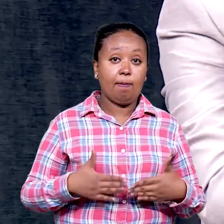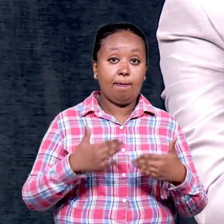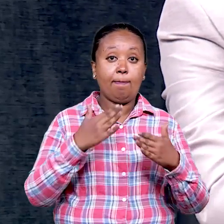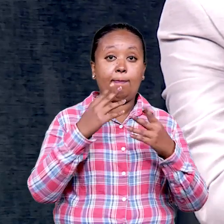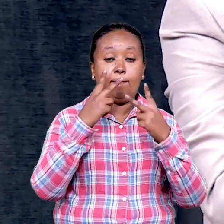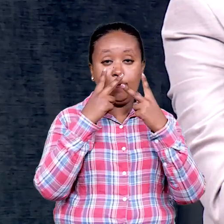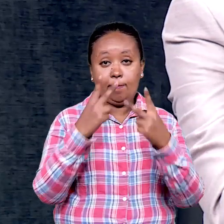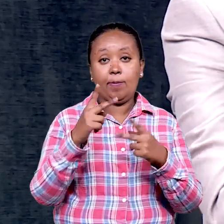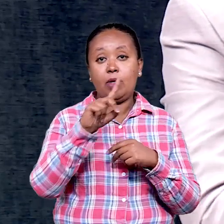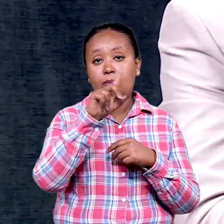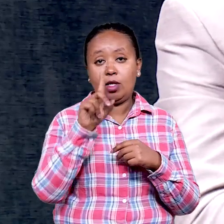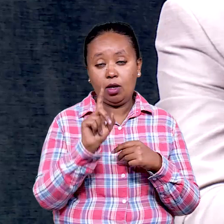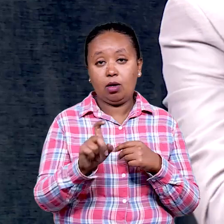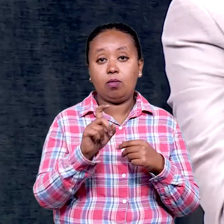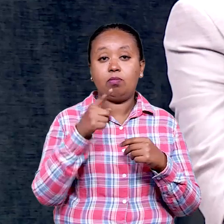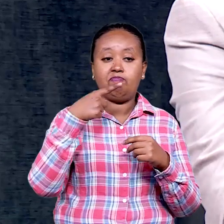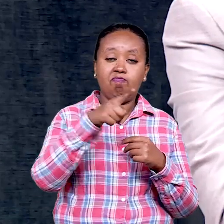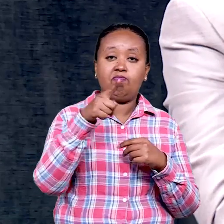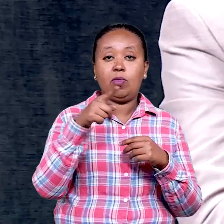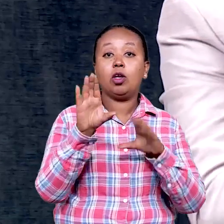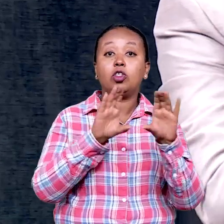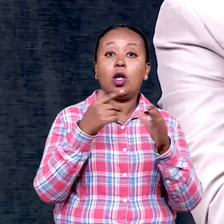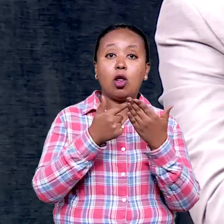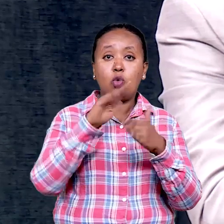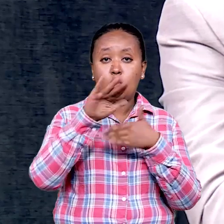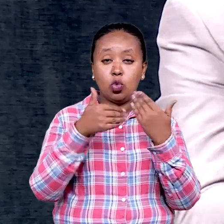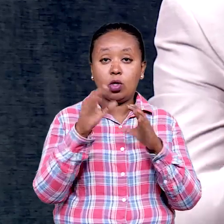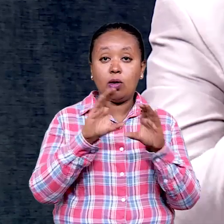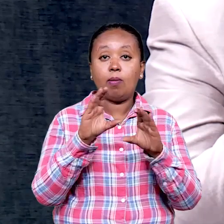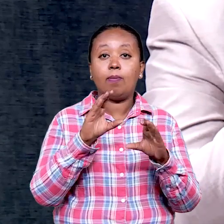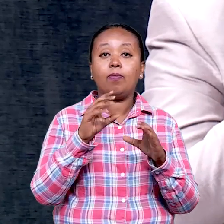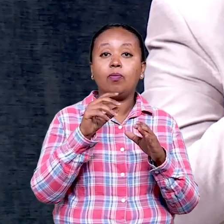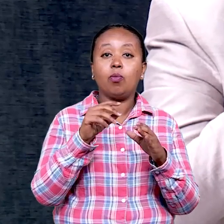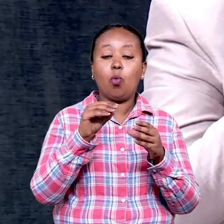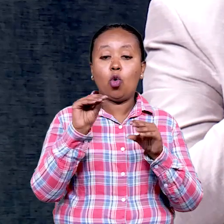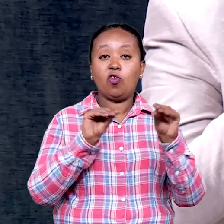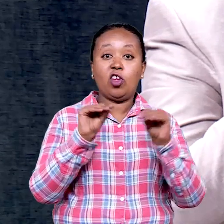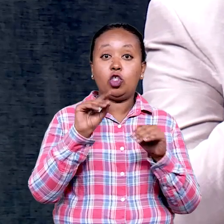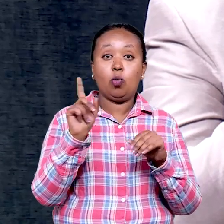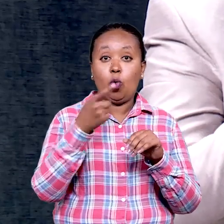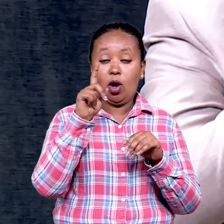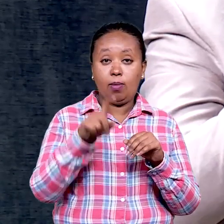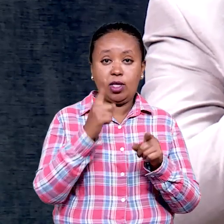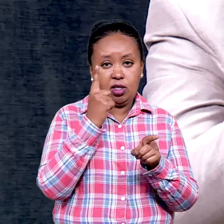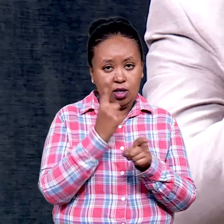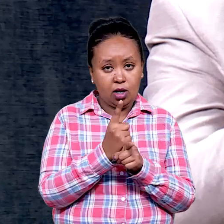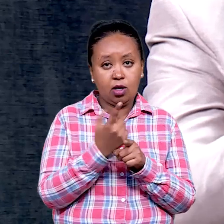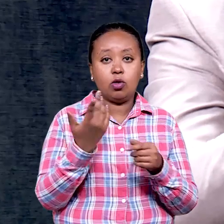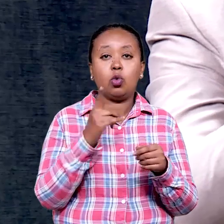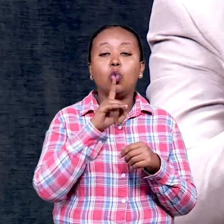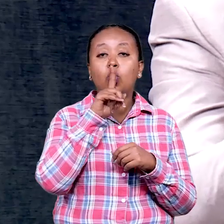አካላቶችንም ማፋጠጥም መጠየቅም ሂስ ማድረግም ይችላል ግን ይሄን ሁሉ ሲያደርግ መግፈው ሞቲቬሽኑ መሆን ያለበት